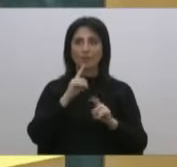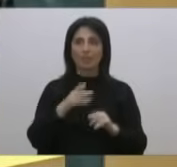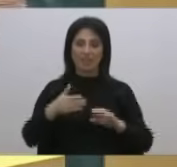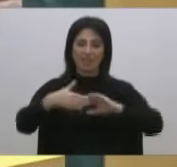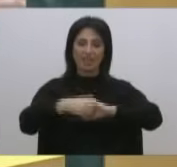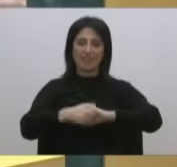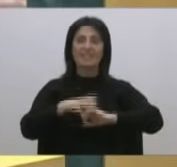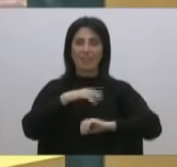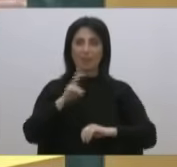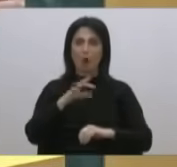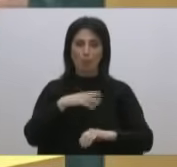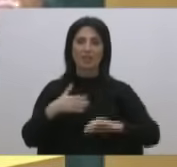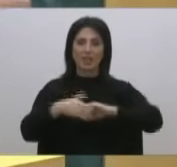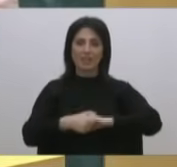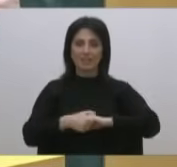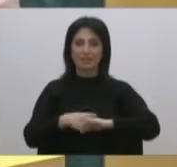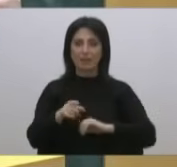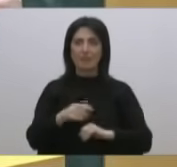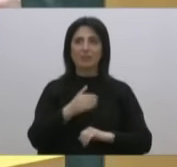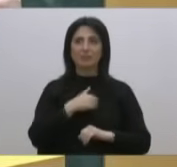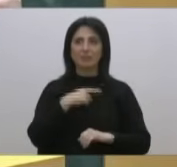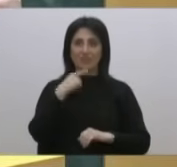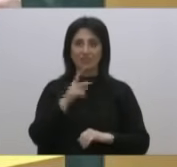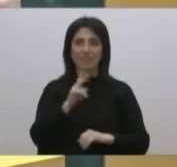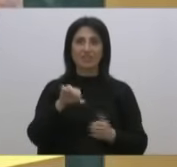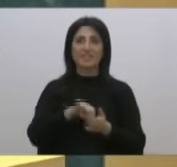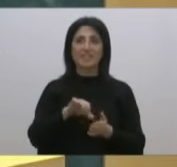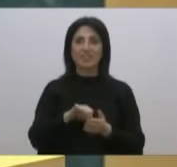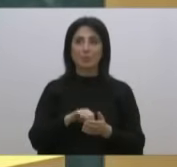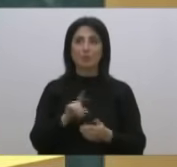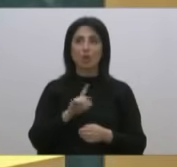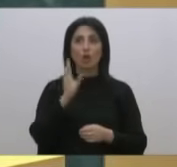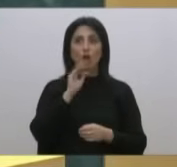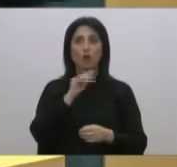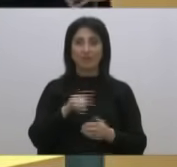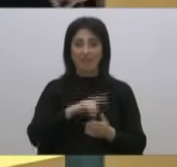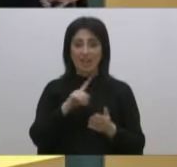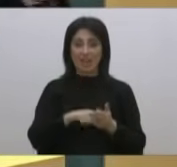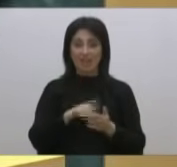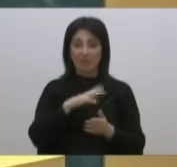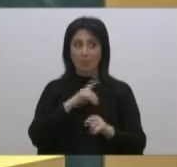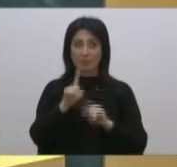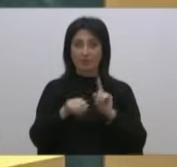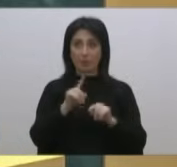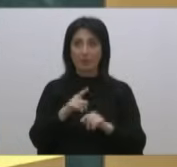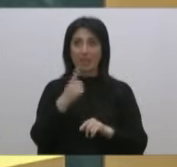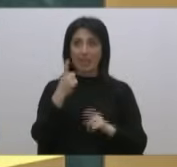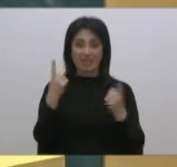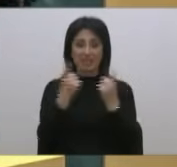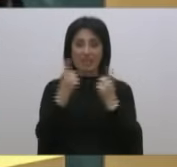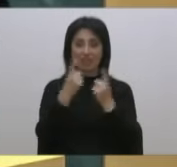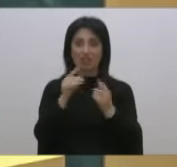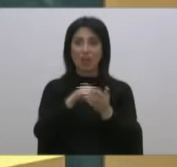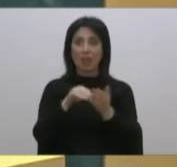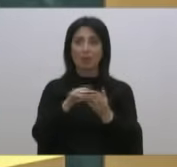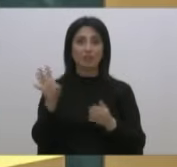la vedau de vii comitetul de dam, minda este cu a vințe este nevoie. Rărode s-a zis că e vii dasuies, RTR ci rogame